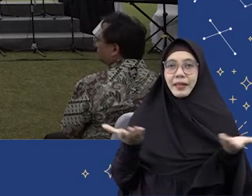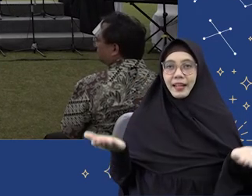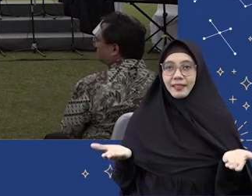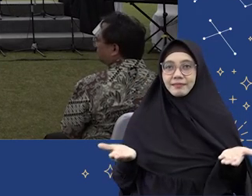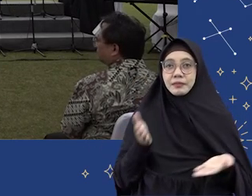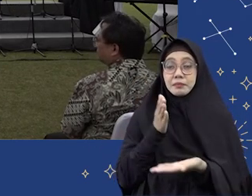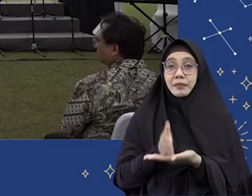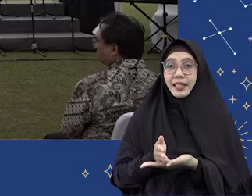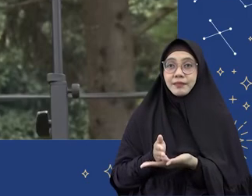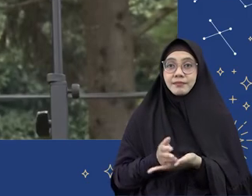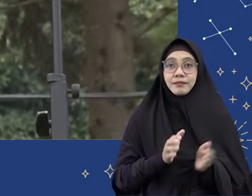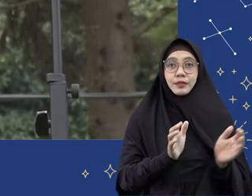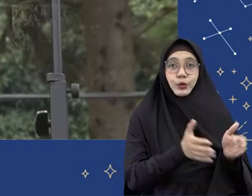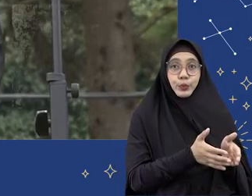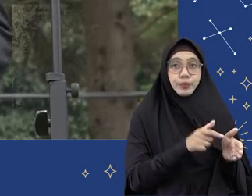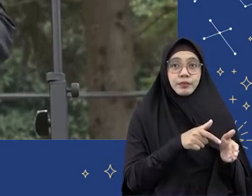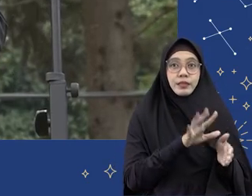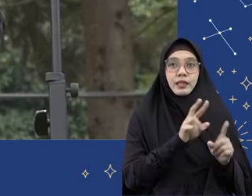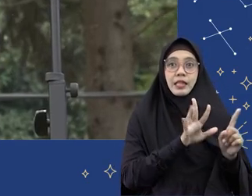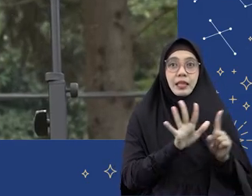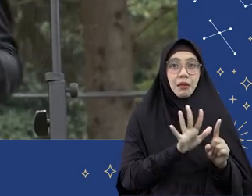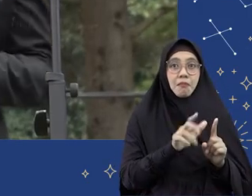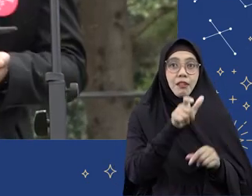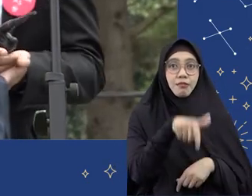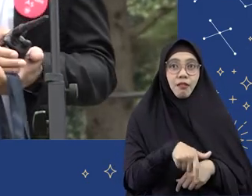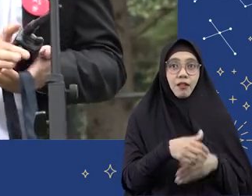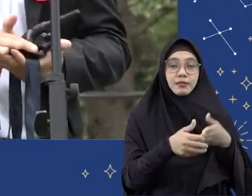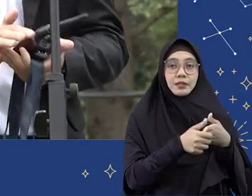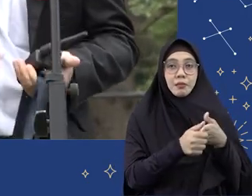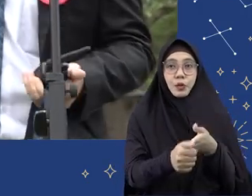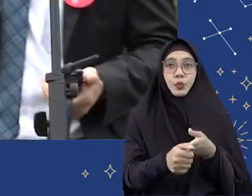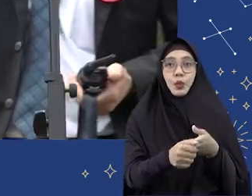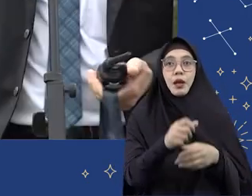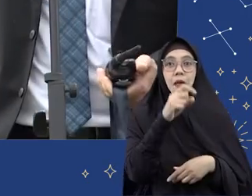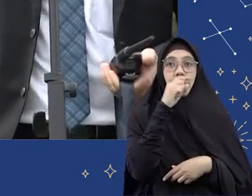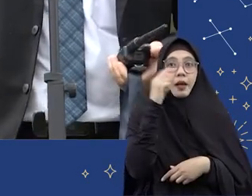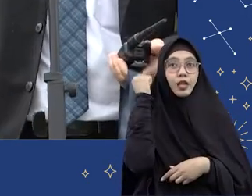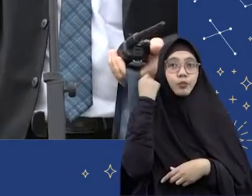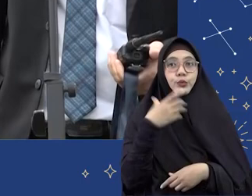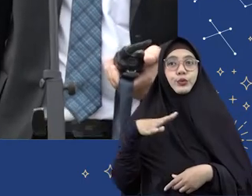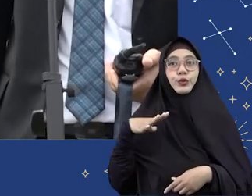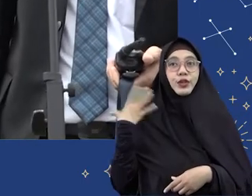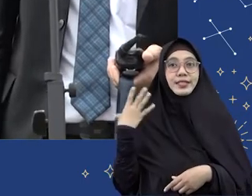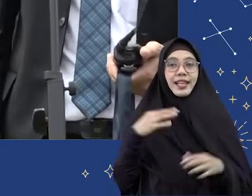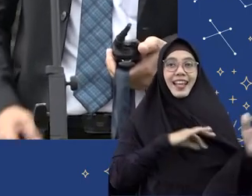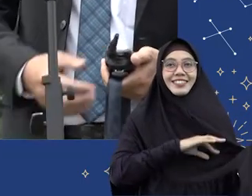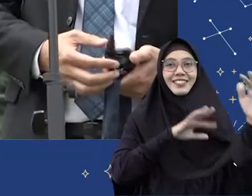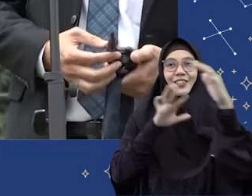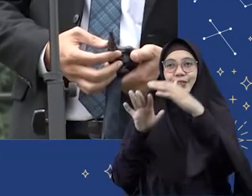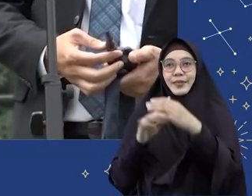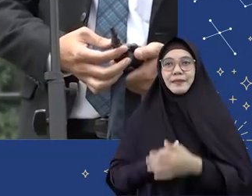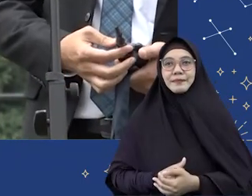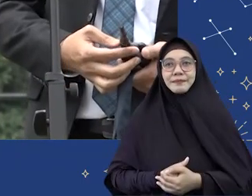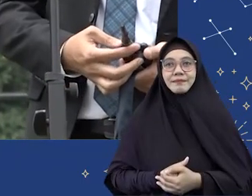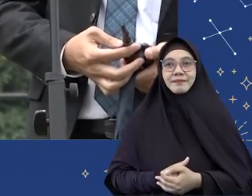grup satu grup berisi 15 orang dan akan dipandu oleh Bapak Ibu dosen astronomi untuk bapak ibu di